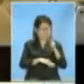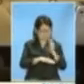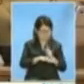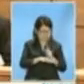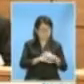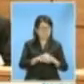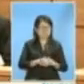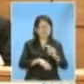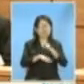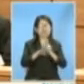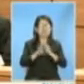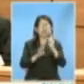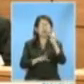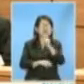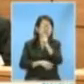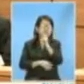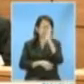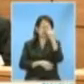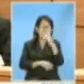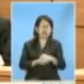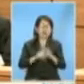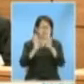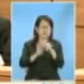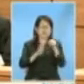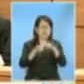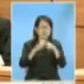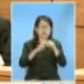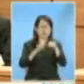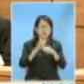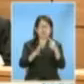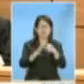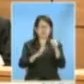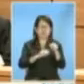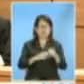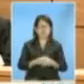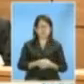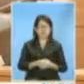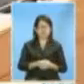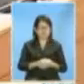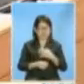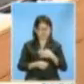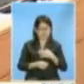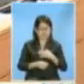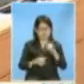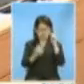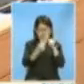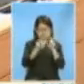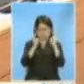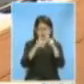ครับท่านประธานให้สัมภาษณ์อย่างนี้นะครับถึงมีปัญหาครับครับผมเข้าประเด็นเลยครับท่านประธ